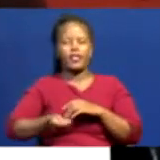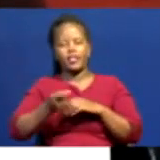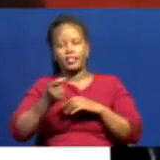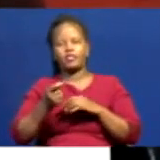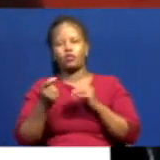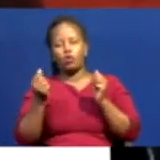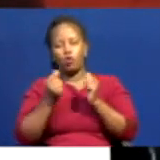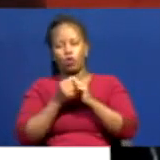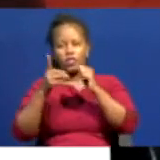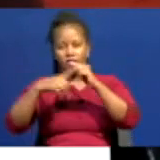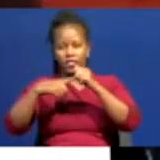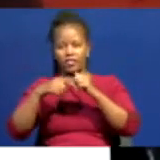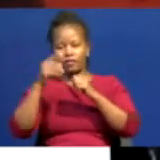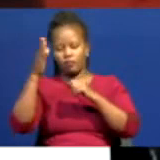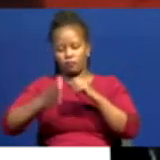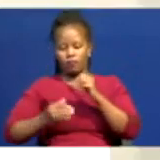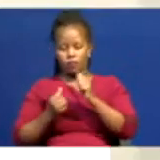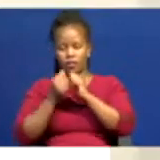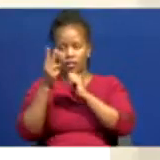on